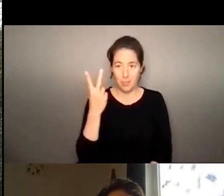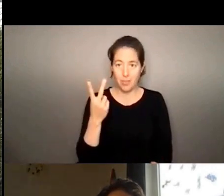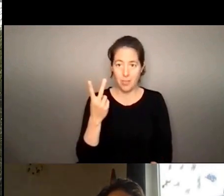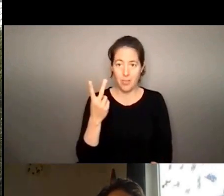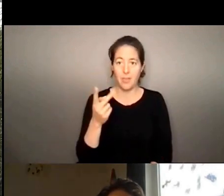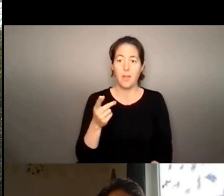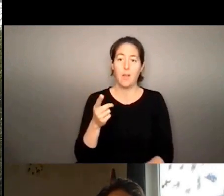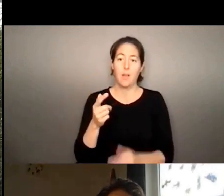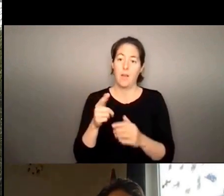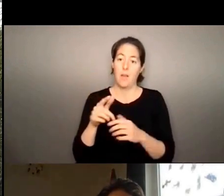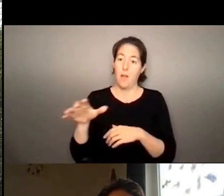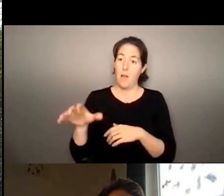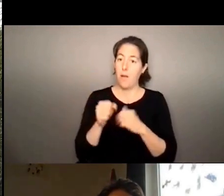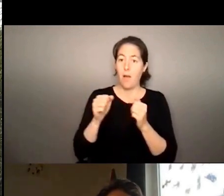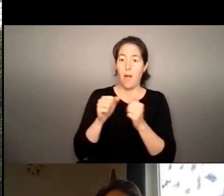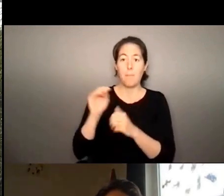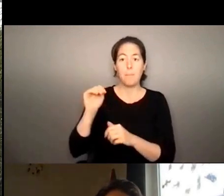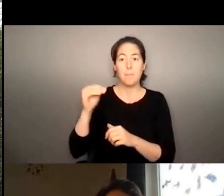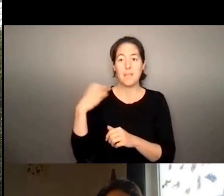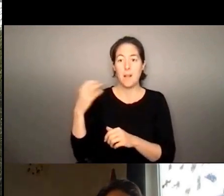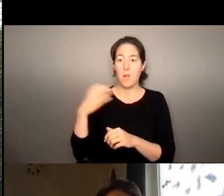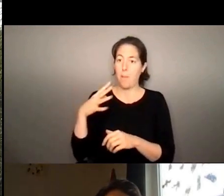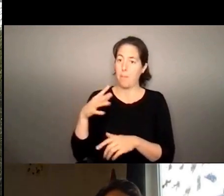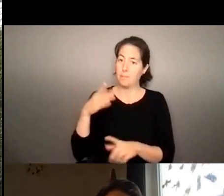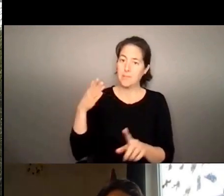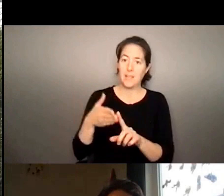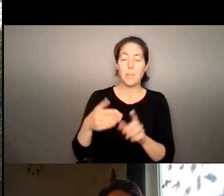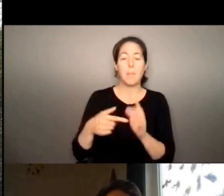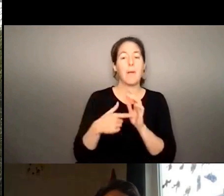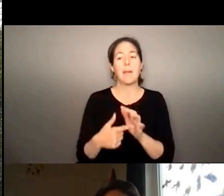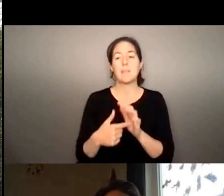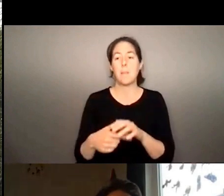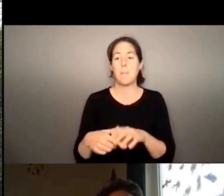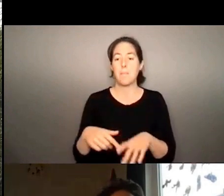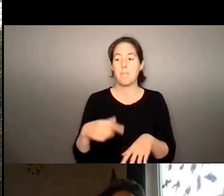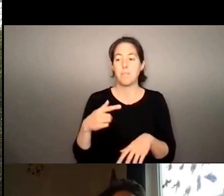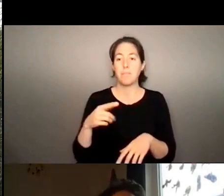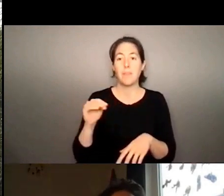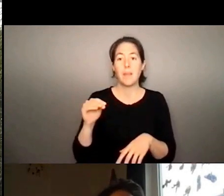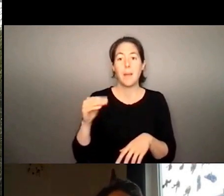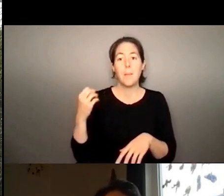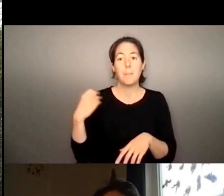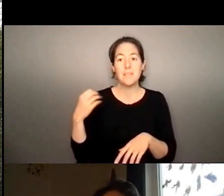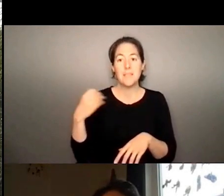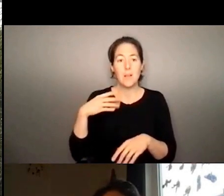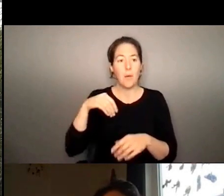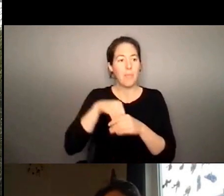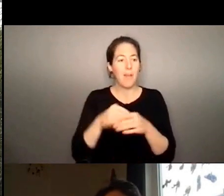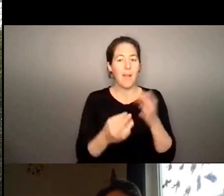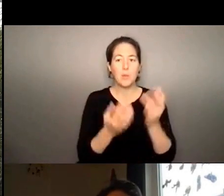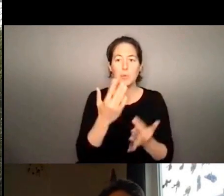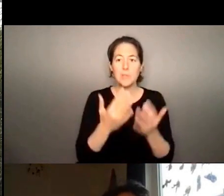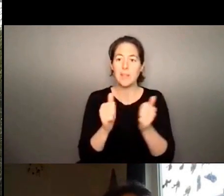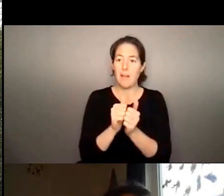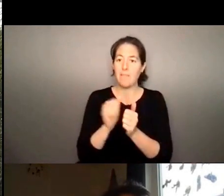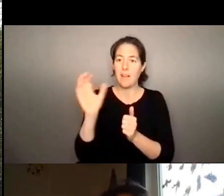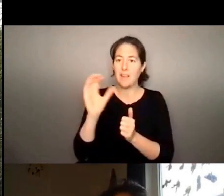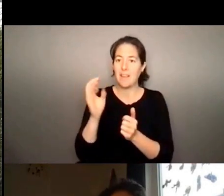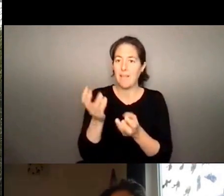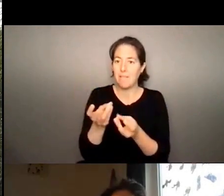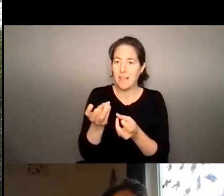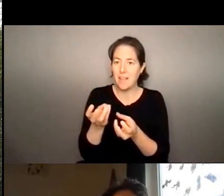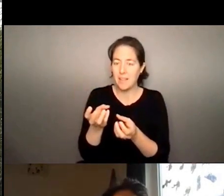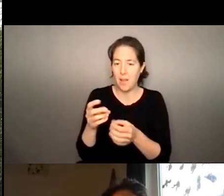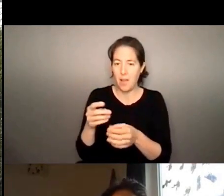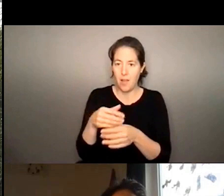partir du mycélium directement. Donc, par exemple, si vous reproduisez du mycélium dans votre cuisine à partir du marc de café, il y a une